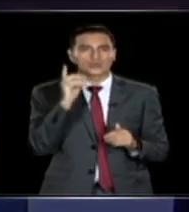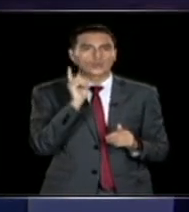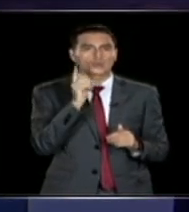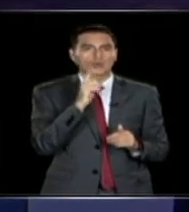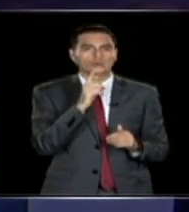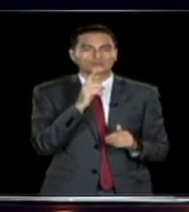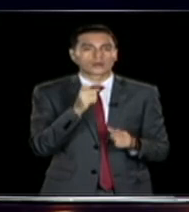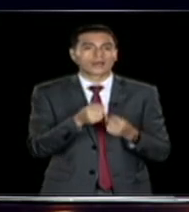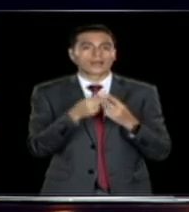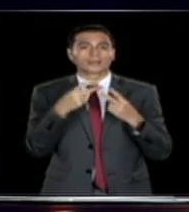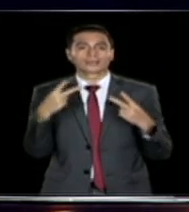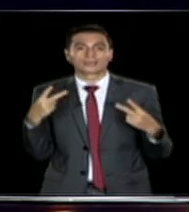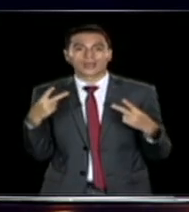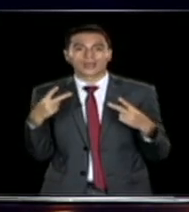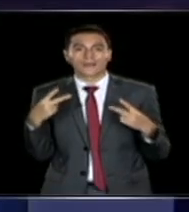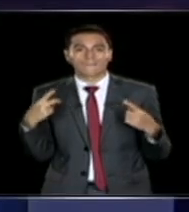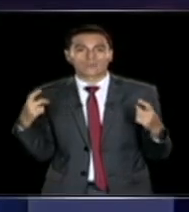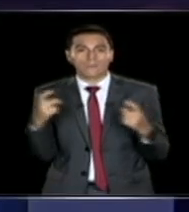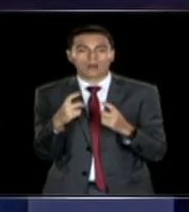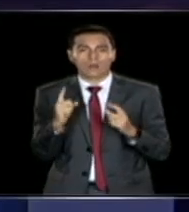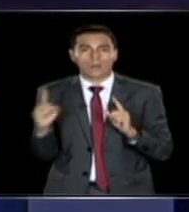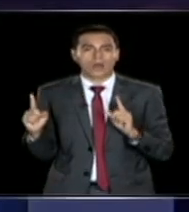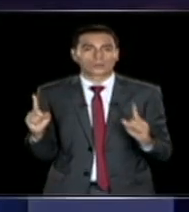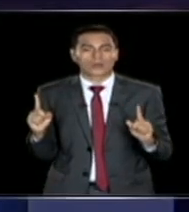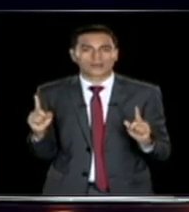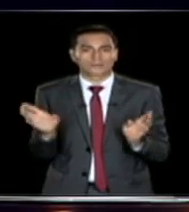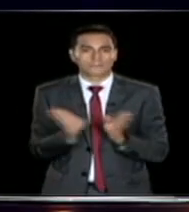المباراة دي انتهت 1-1. النادي الأهلي.